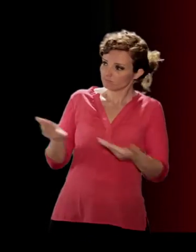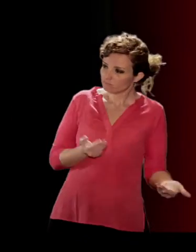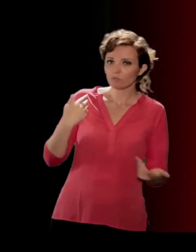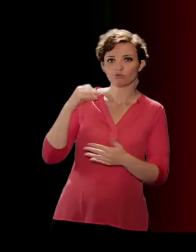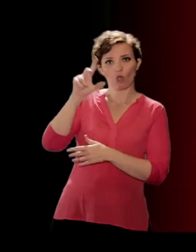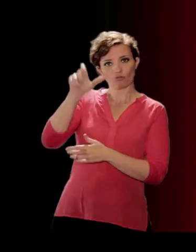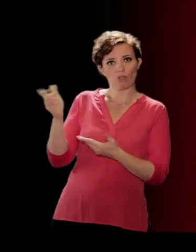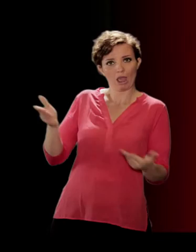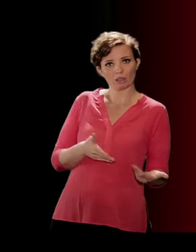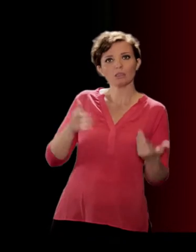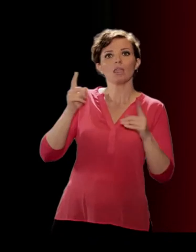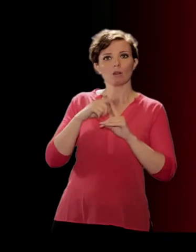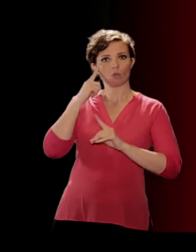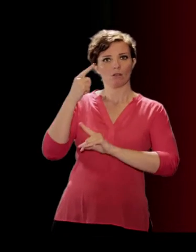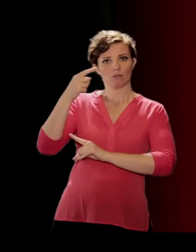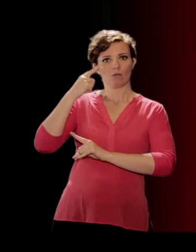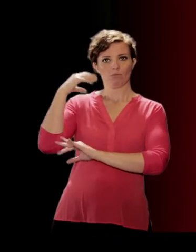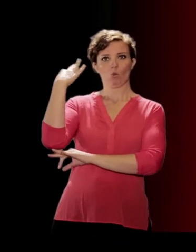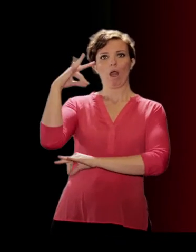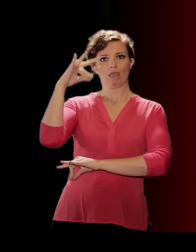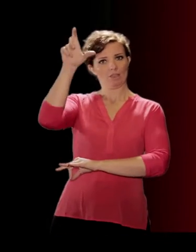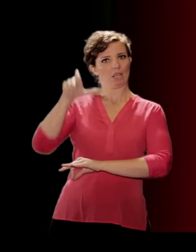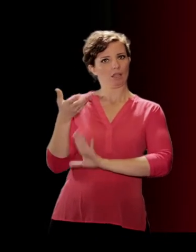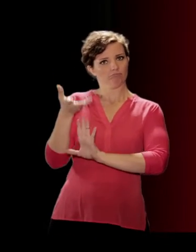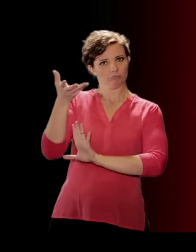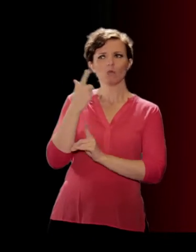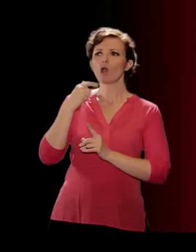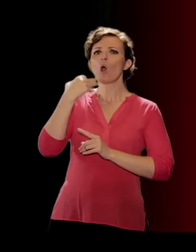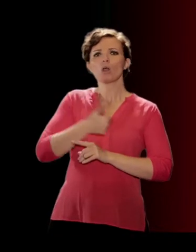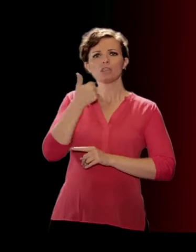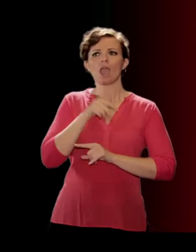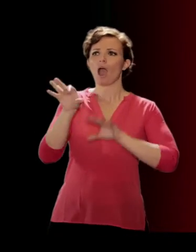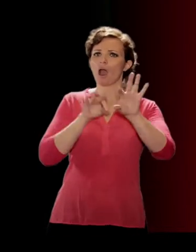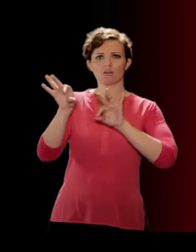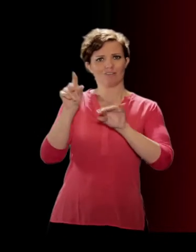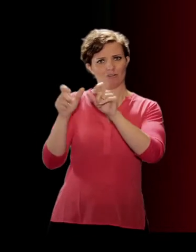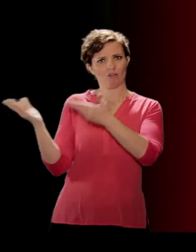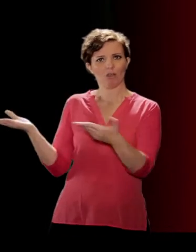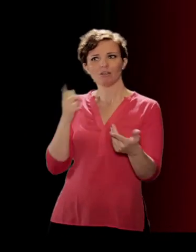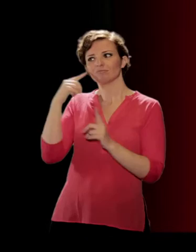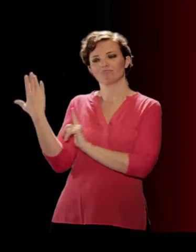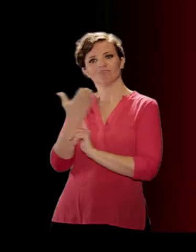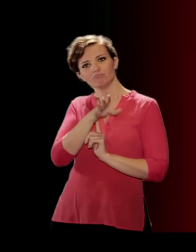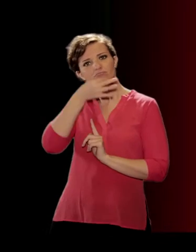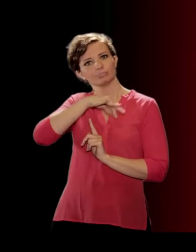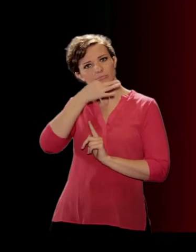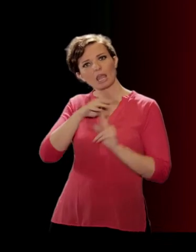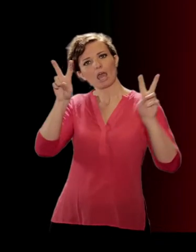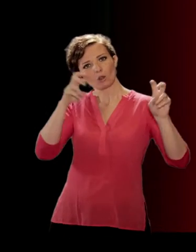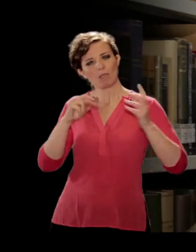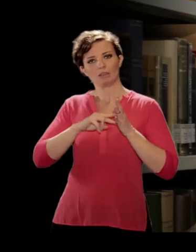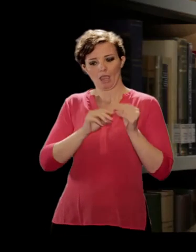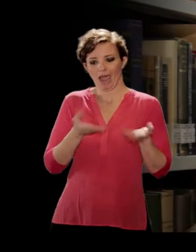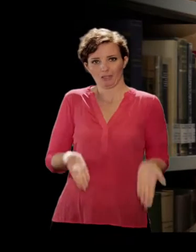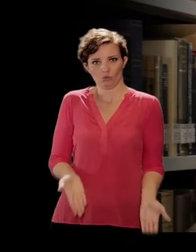di esperti di alta qualificazione che selezioniamo ogni anno per fargli presentare delle tematiche di forte